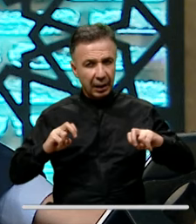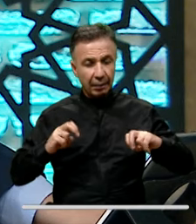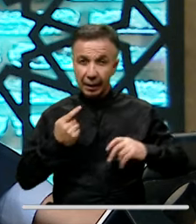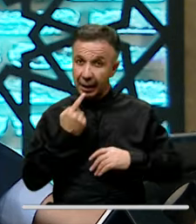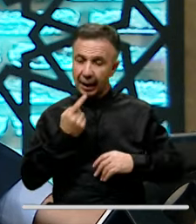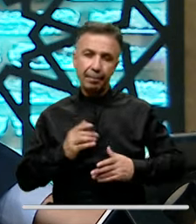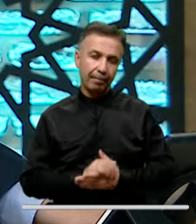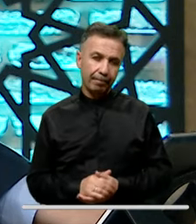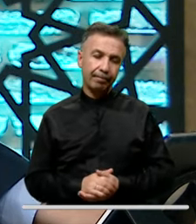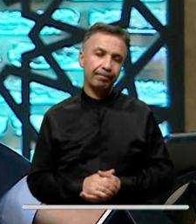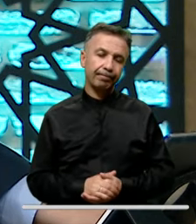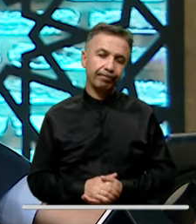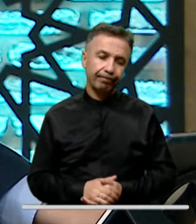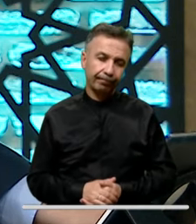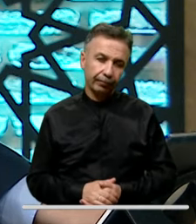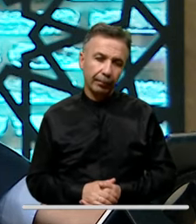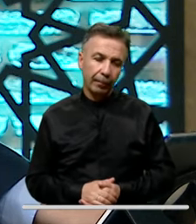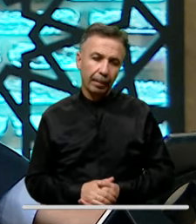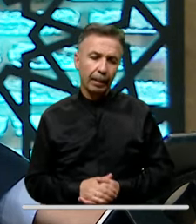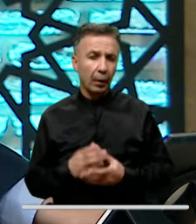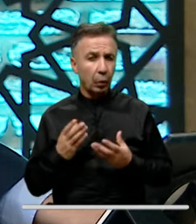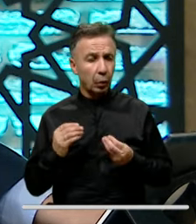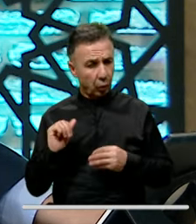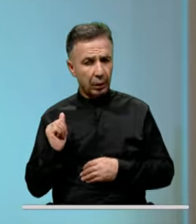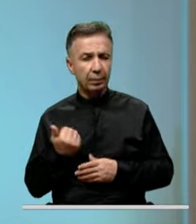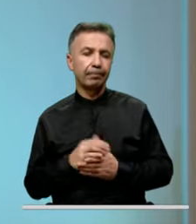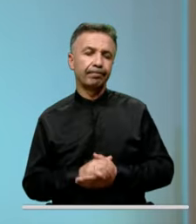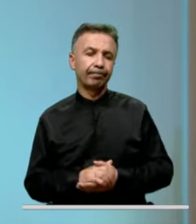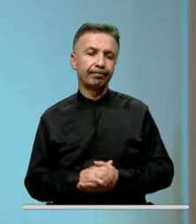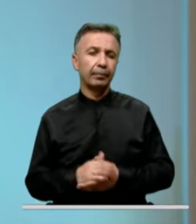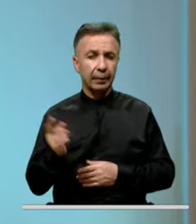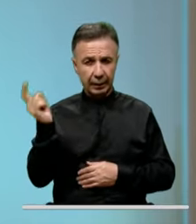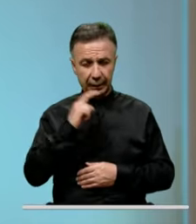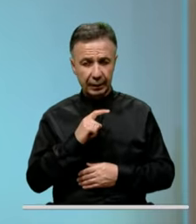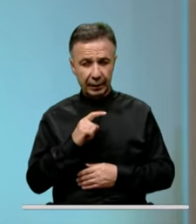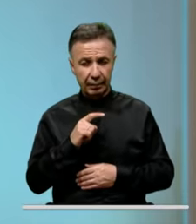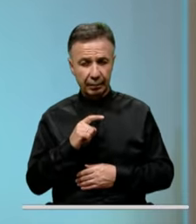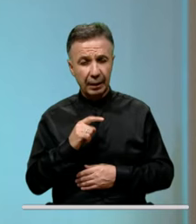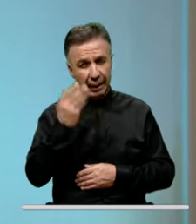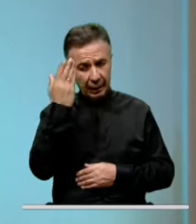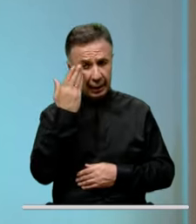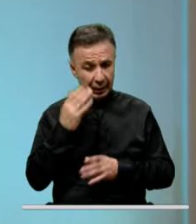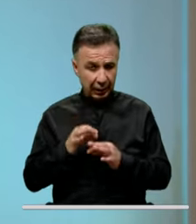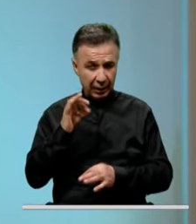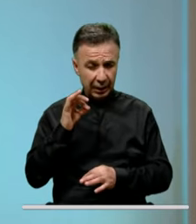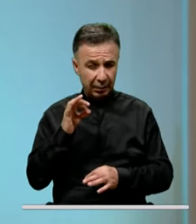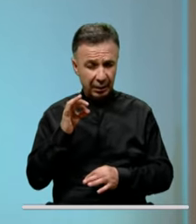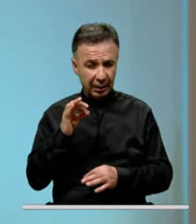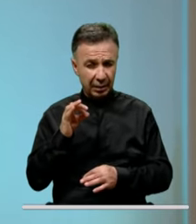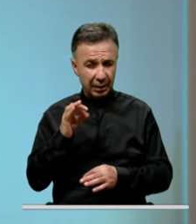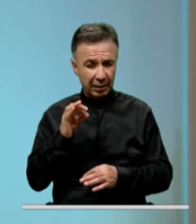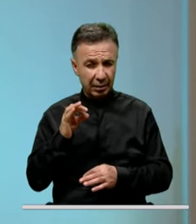çok önemli bir erdem aslında. Hocam çok önemli, zira seyircimizin orada çok ilginç bir yaklaşımı